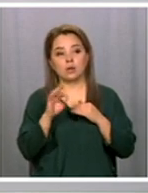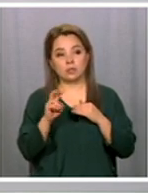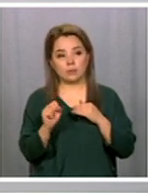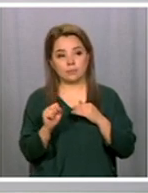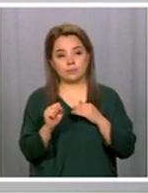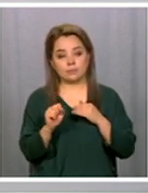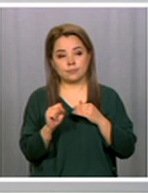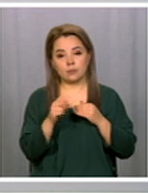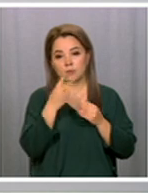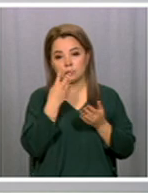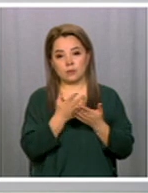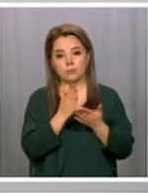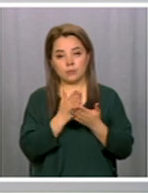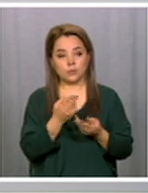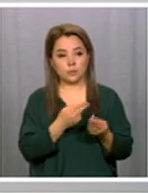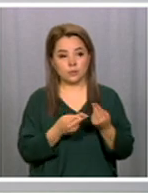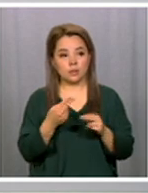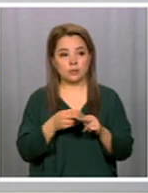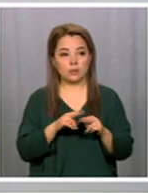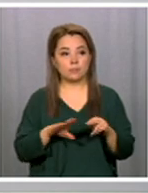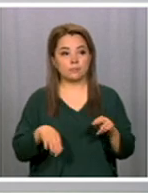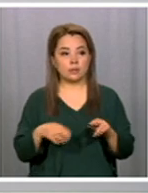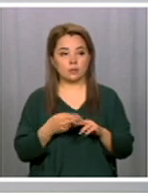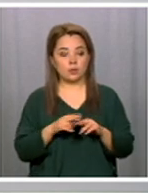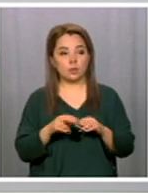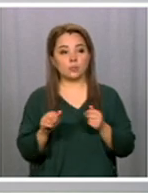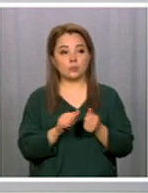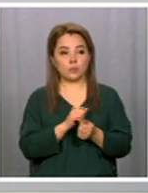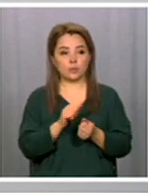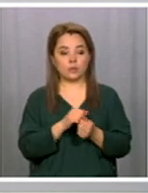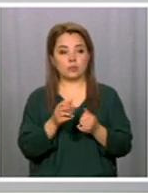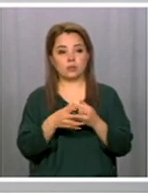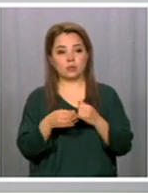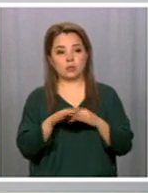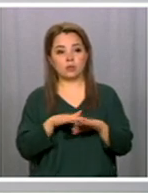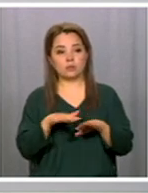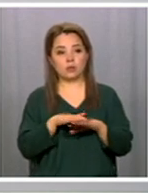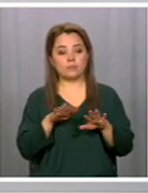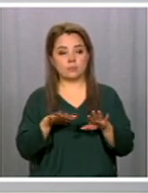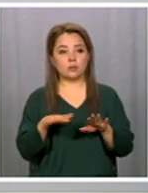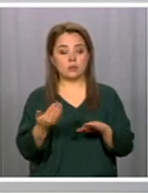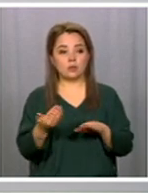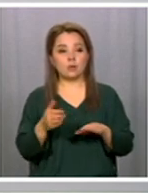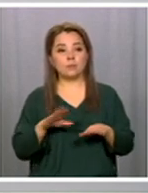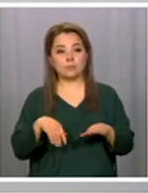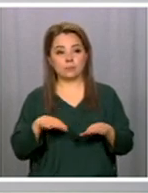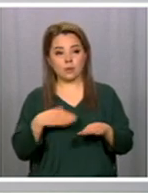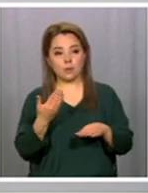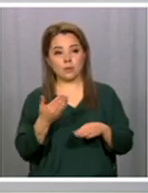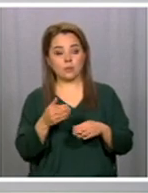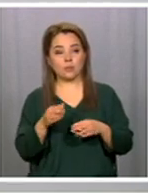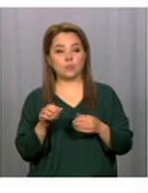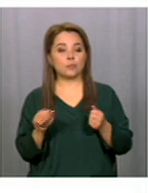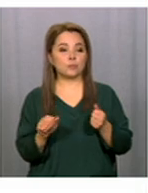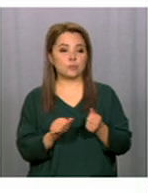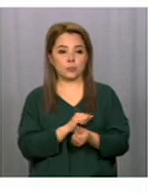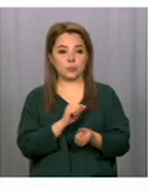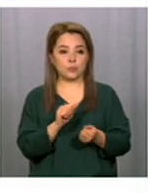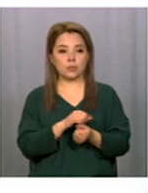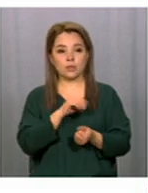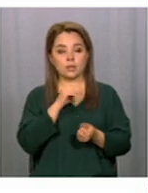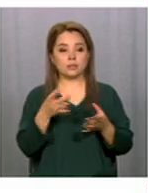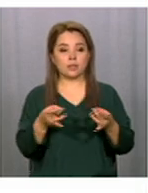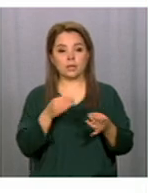көріп отырғандарыңыздай суретте, одан кейін шөлейтті зона, содан соң мүлдем, яғни ылғалдың